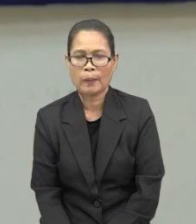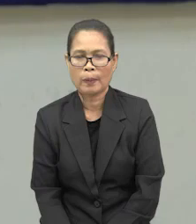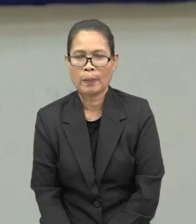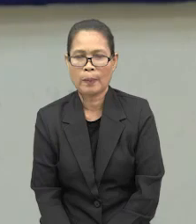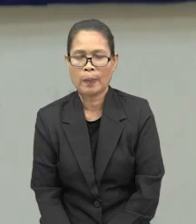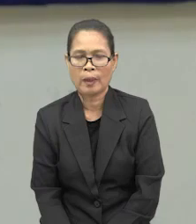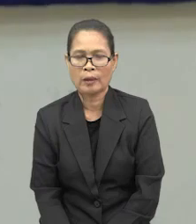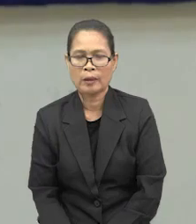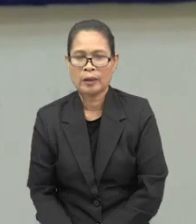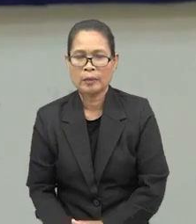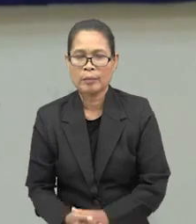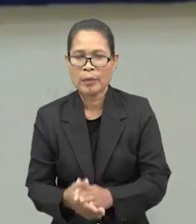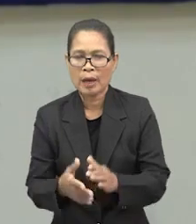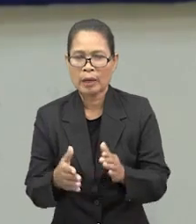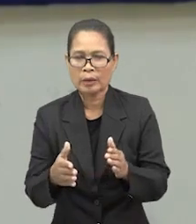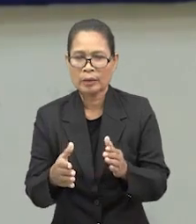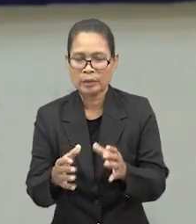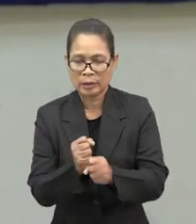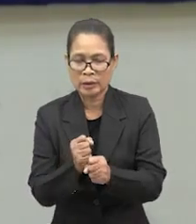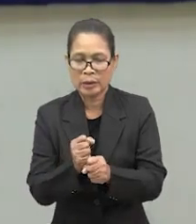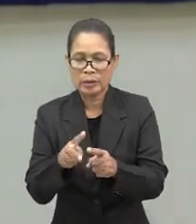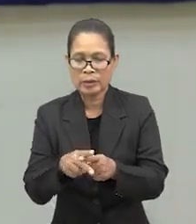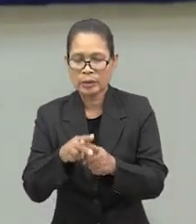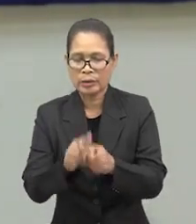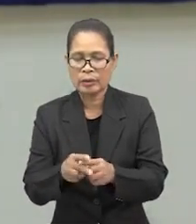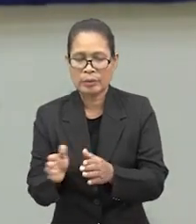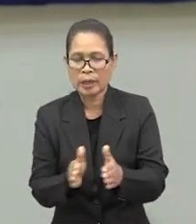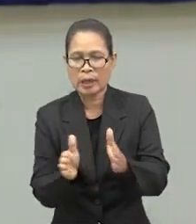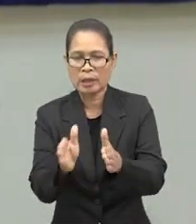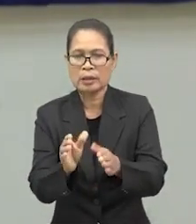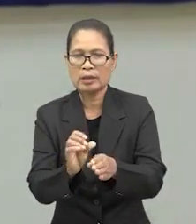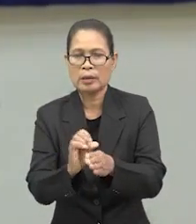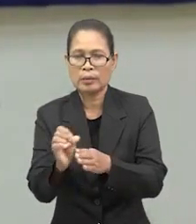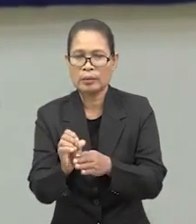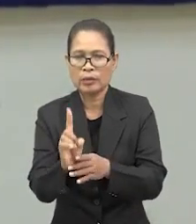ban chu chul lâu lông